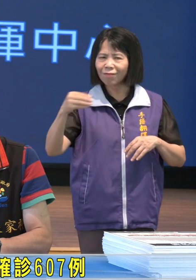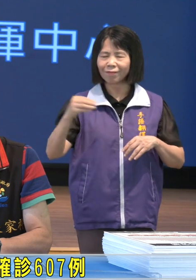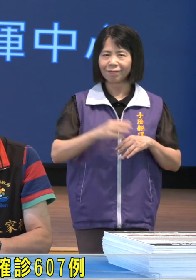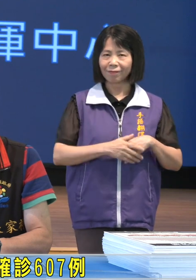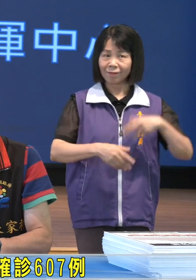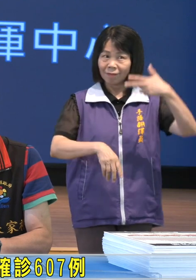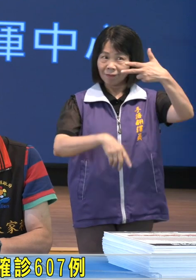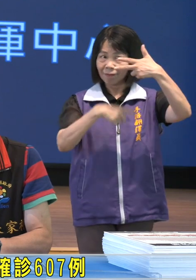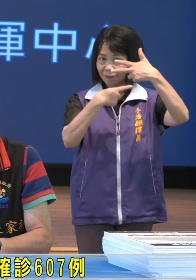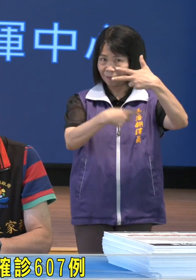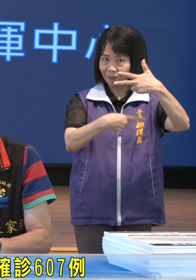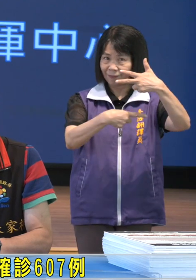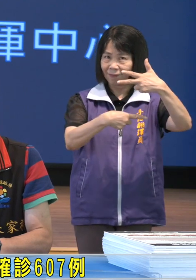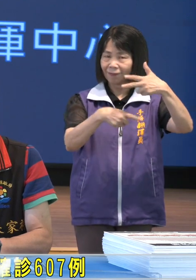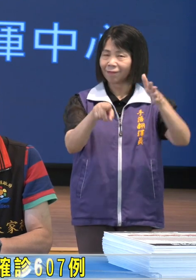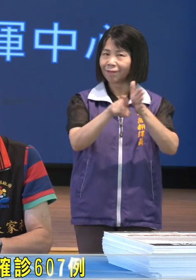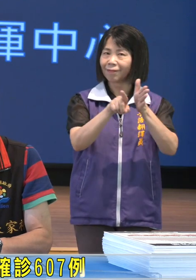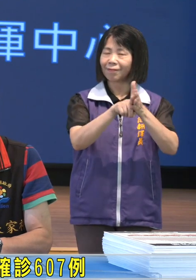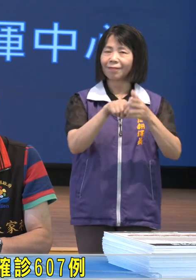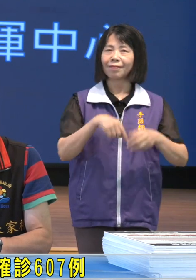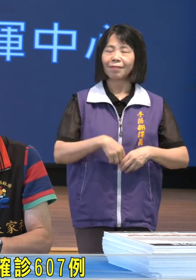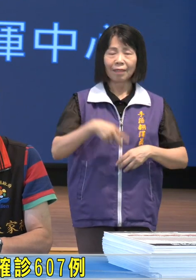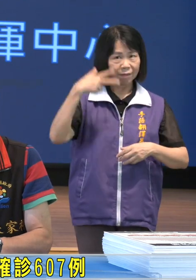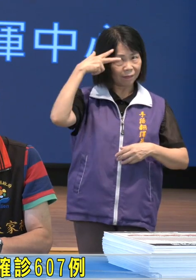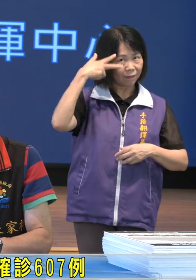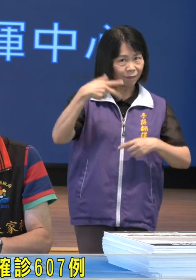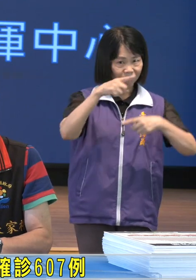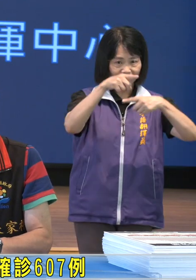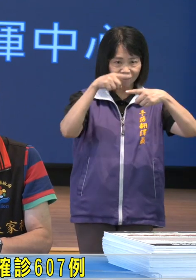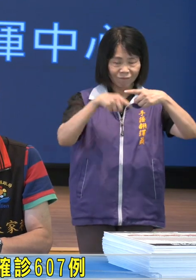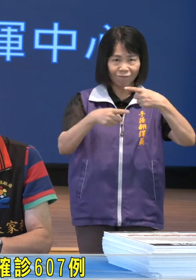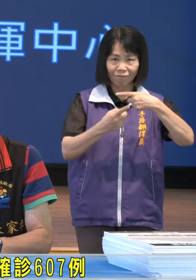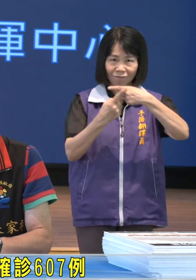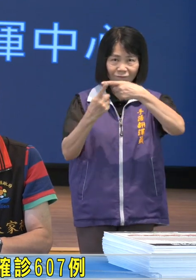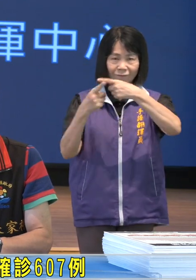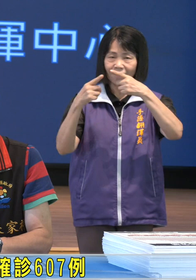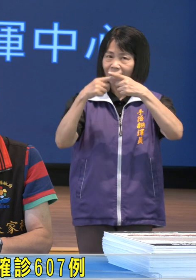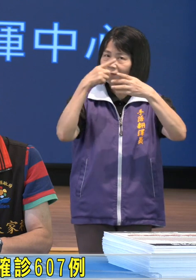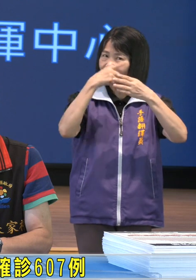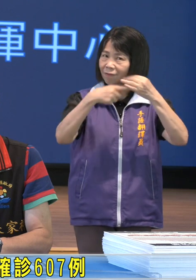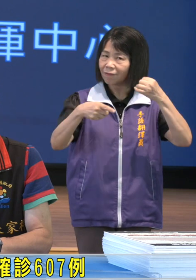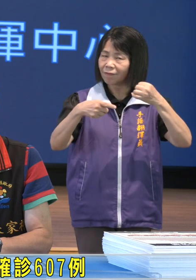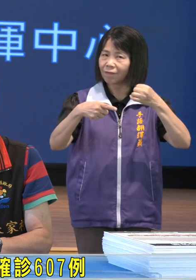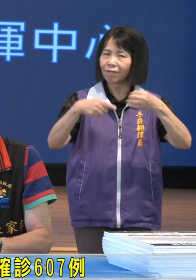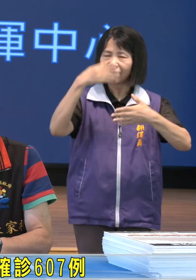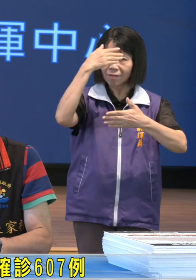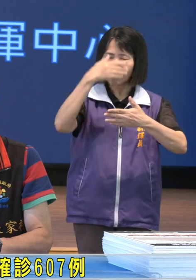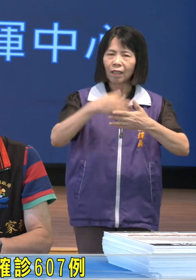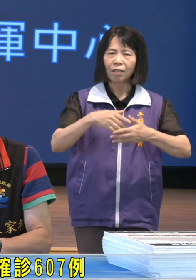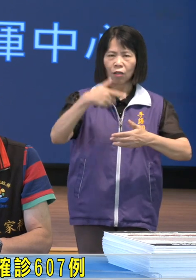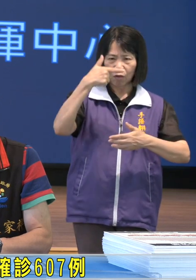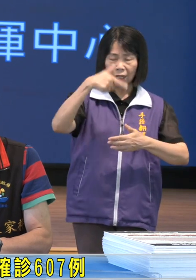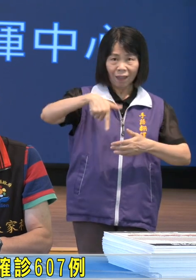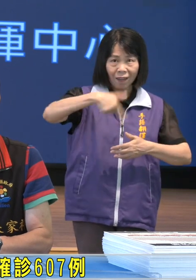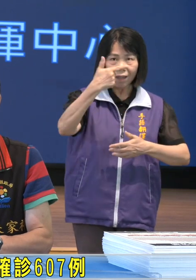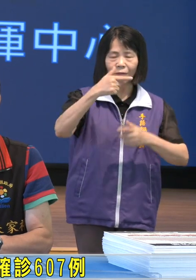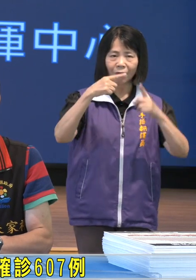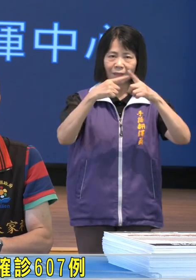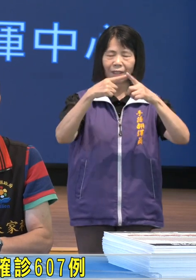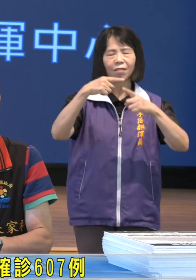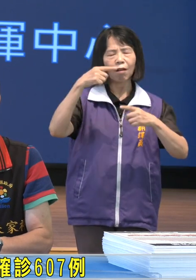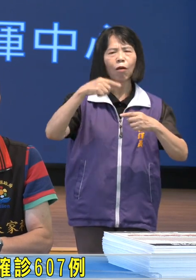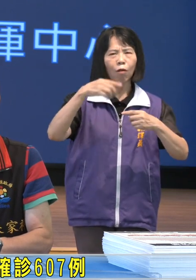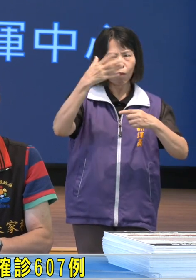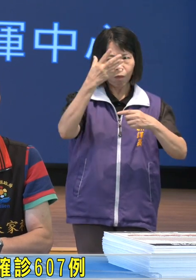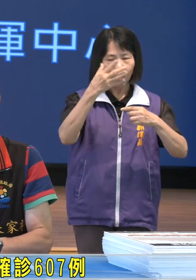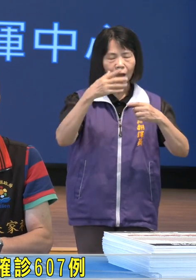我们的7月1号当天，我们的七日平均确诊人数已经低于600人了，低于600人了，所以整